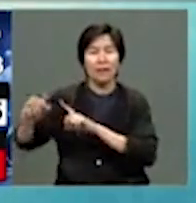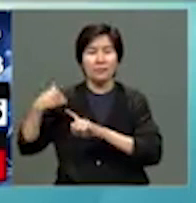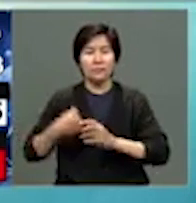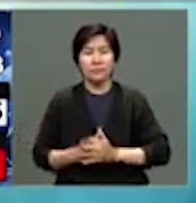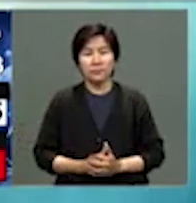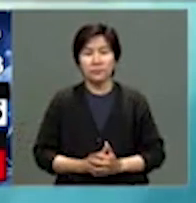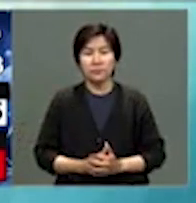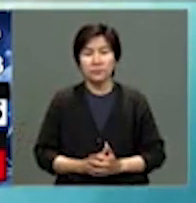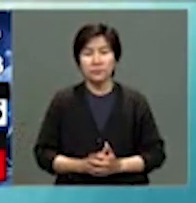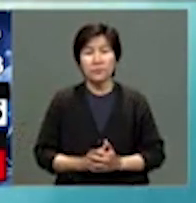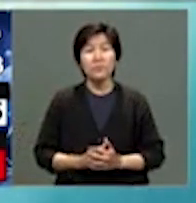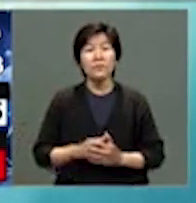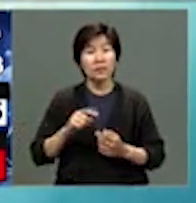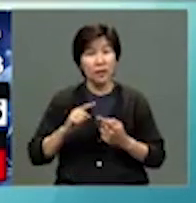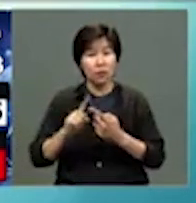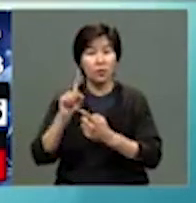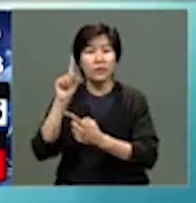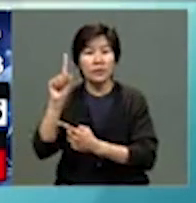กลุ่มกิจกรรมนะครับมาดูนะครับว่ามีอะไรบ้างในกลุ่มที่1